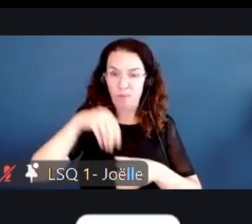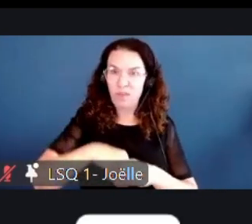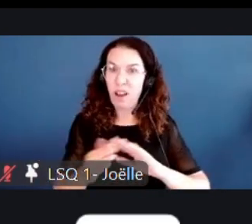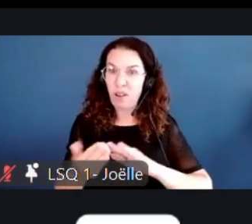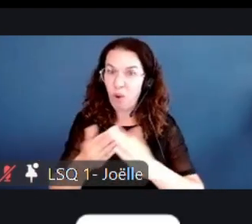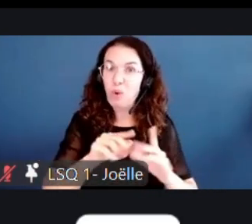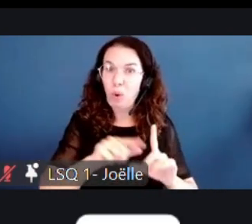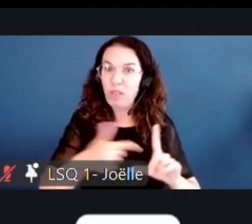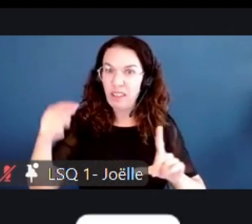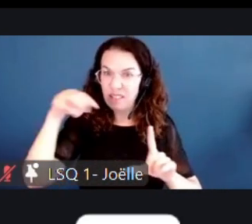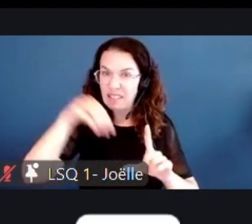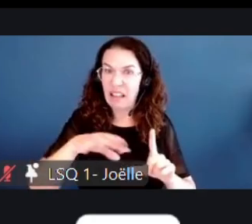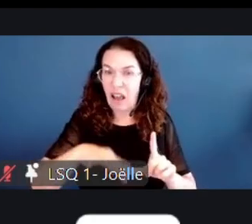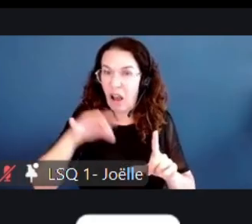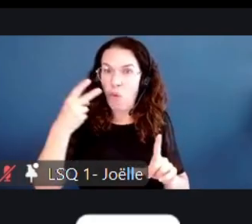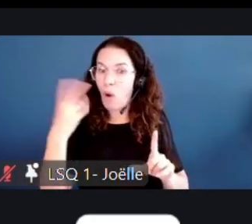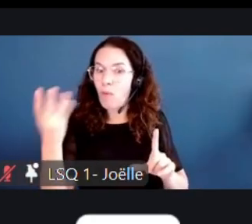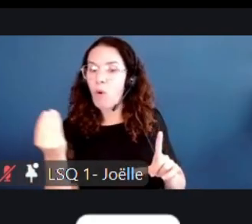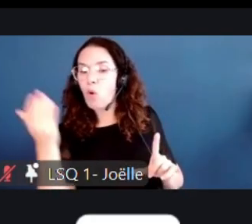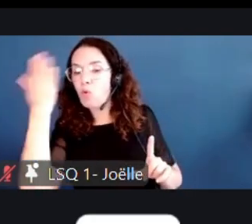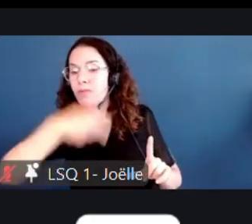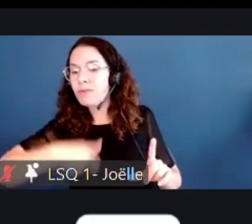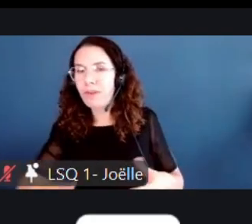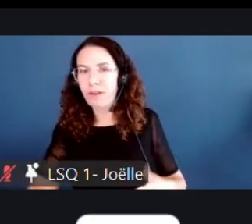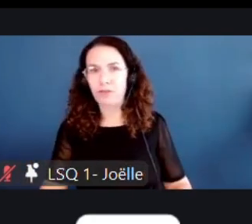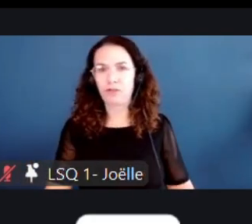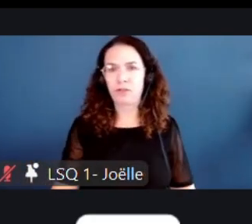de race LGBTQIA+.